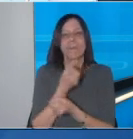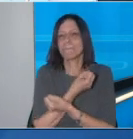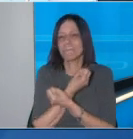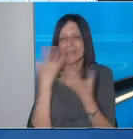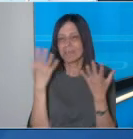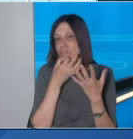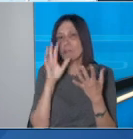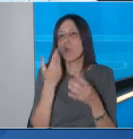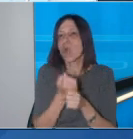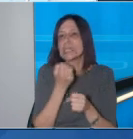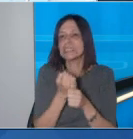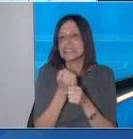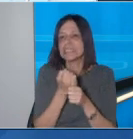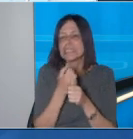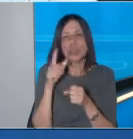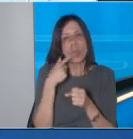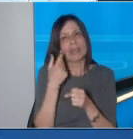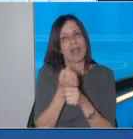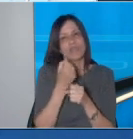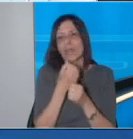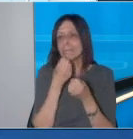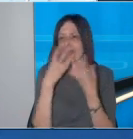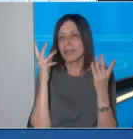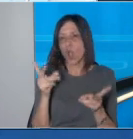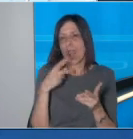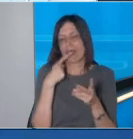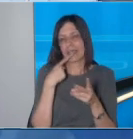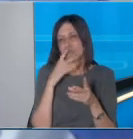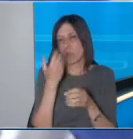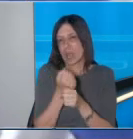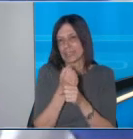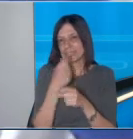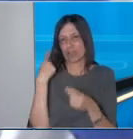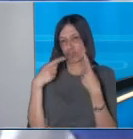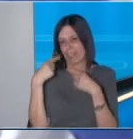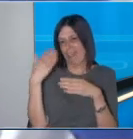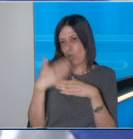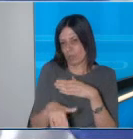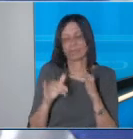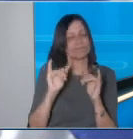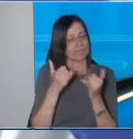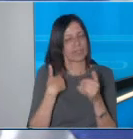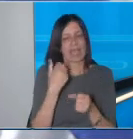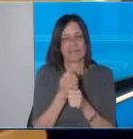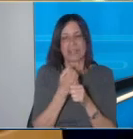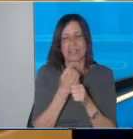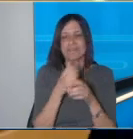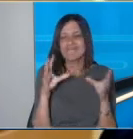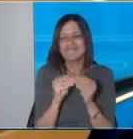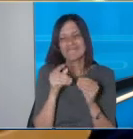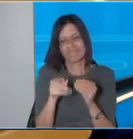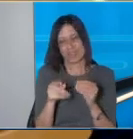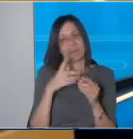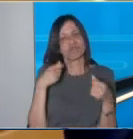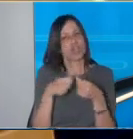עשה, אסתר, כשאת אומרת עבודה מדהימה? את יכולה למנות את הדברים שעשה בשנה האחרונה? לא, כמובן. קודם כל, אני חייבת להגיד לך שעבדתי מאוד צמוד אליו בכל מה